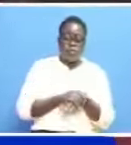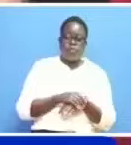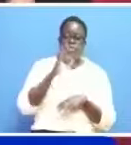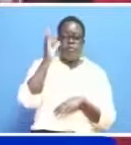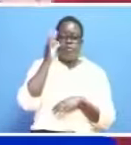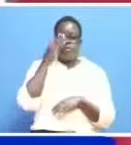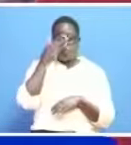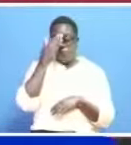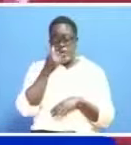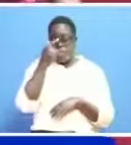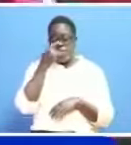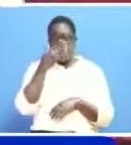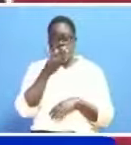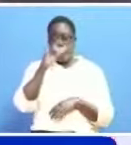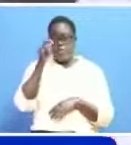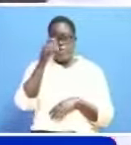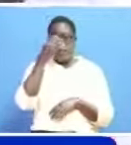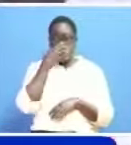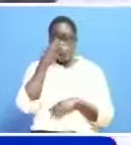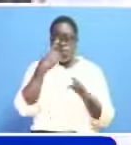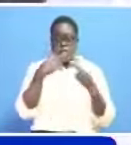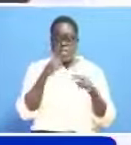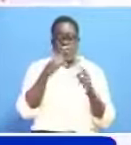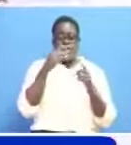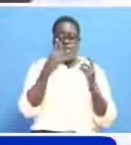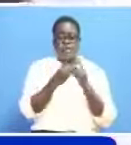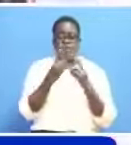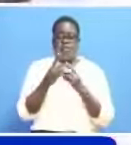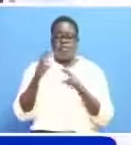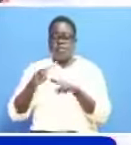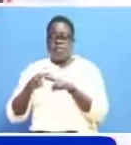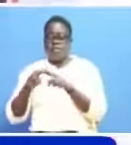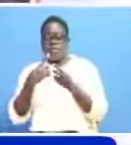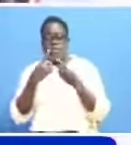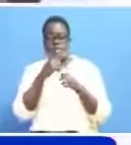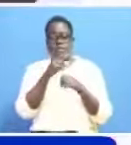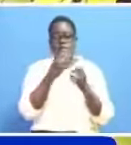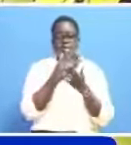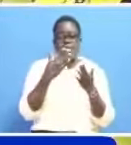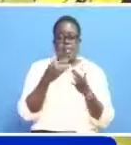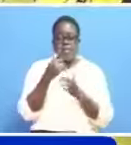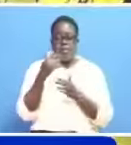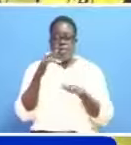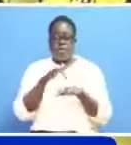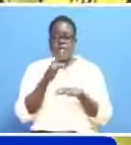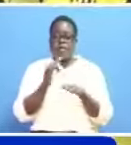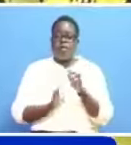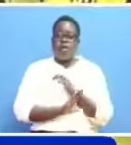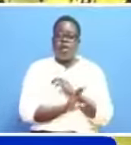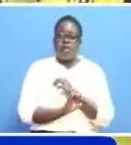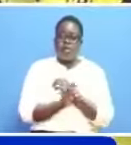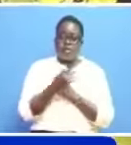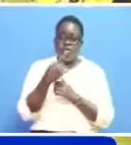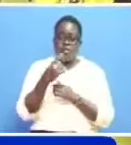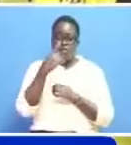kuithuwa yu President William Ruto kuyo mwondhe ni watanga asasi ikalosia mwanya siya kunena na siya maundu ala medhi utumayi kumbila ndhi ya Kenya si ikalosia